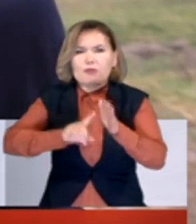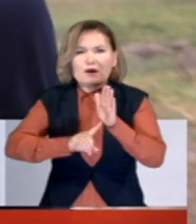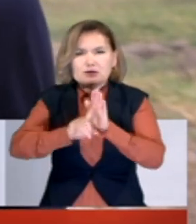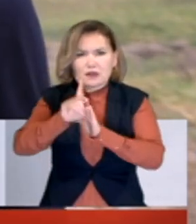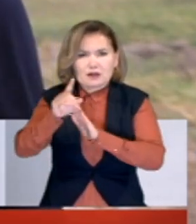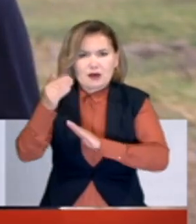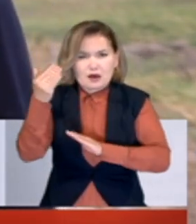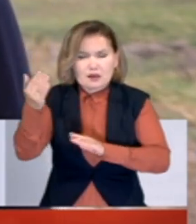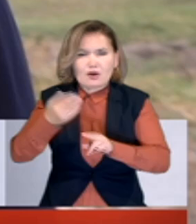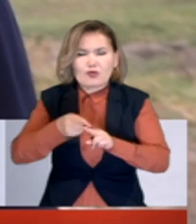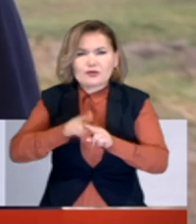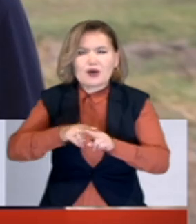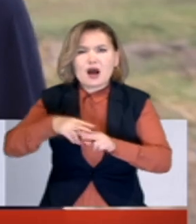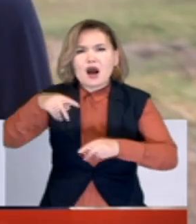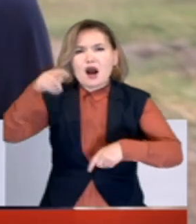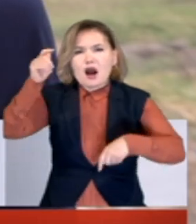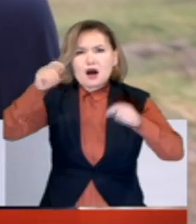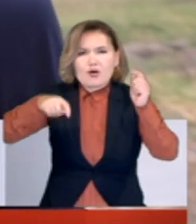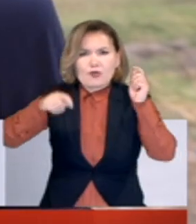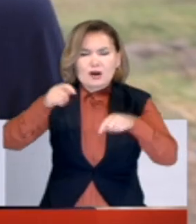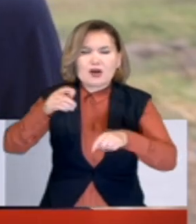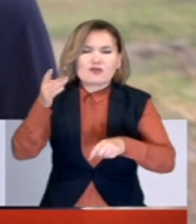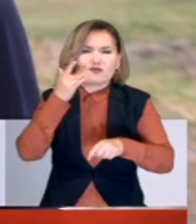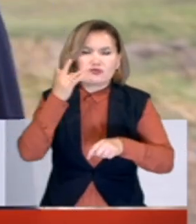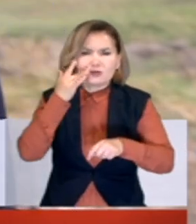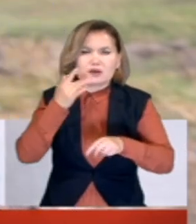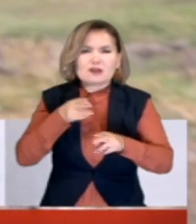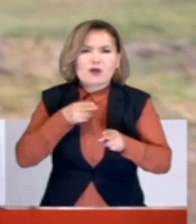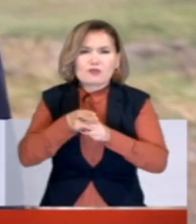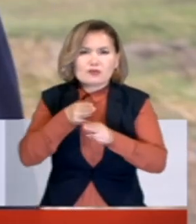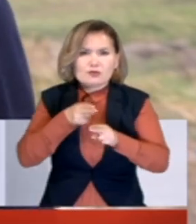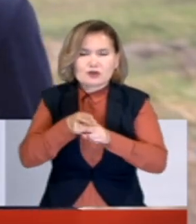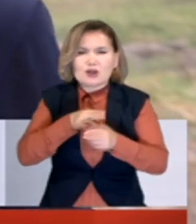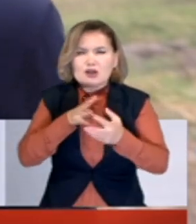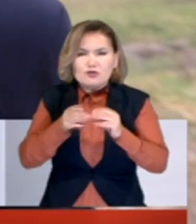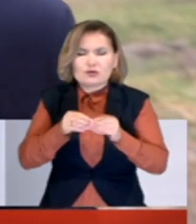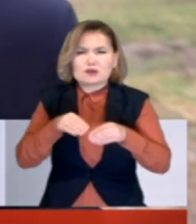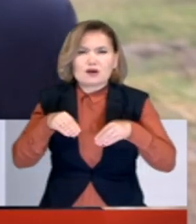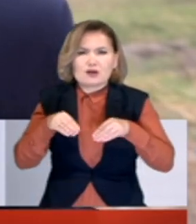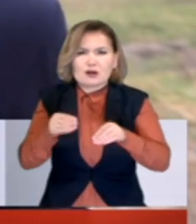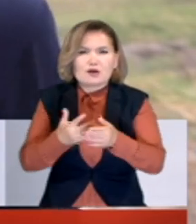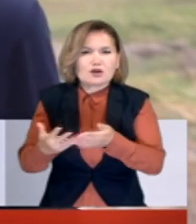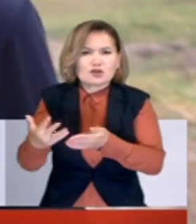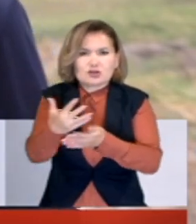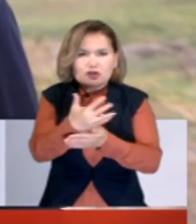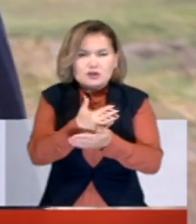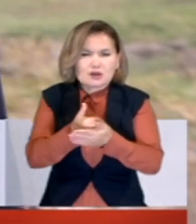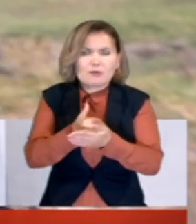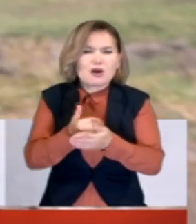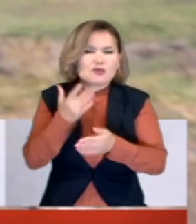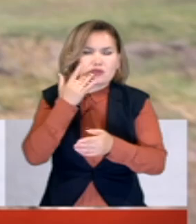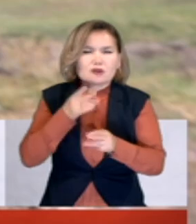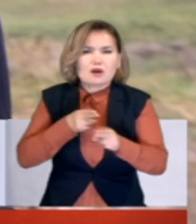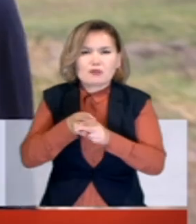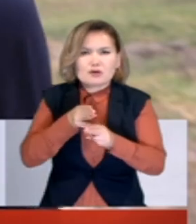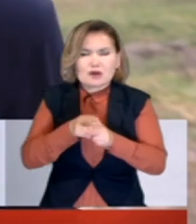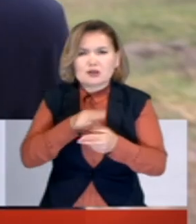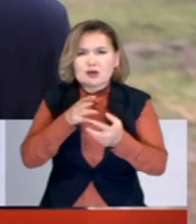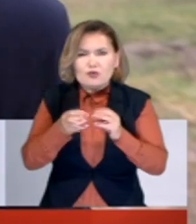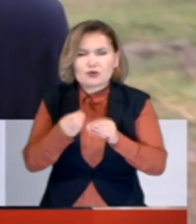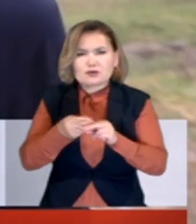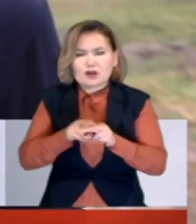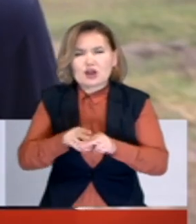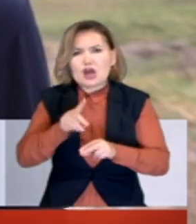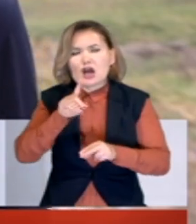Жалпы ауа райы қолайлы болған кезде күндік нормамыз 60 гектардың көлемі болса бастыратын астығымыз. Қазір